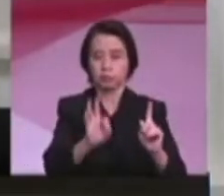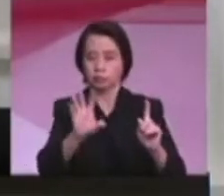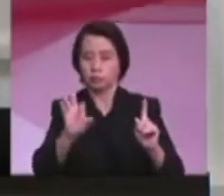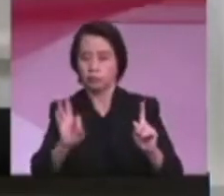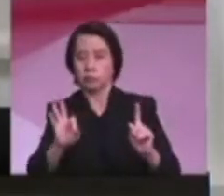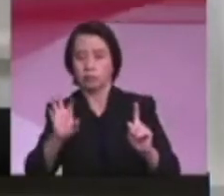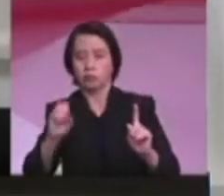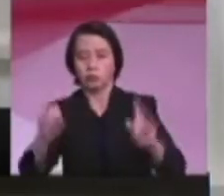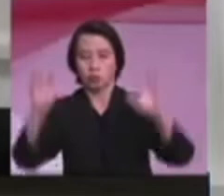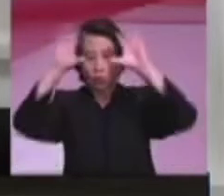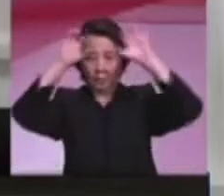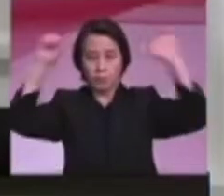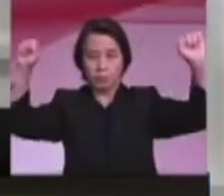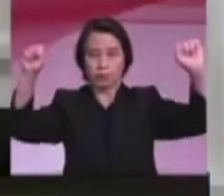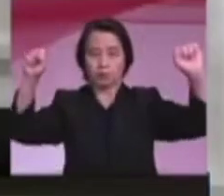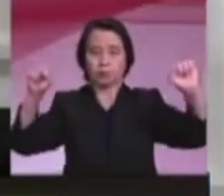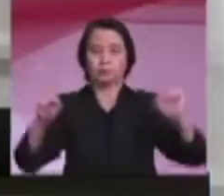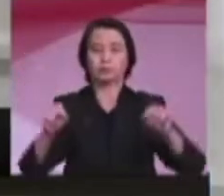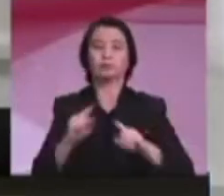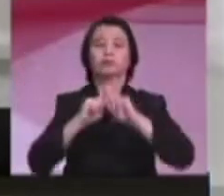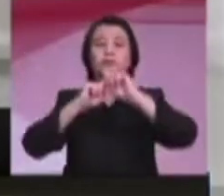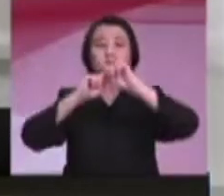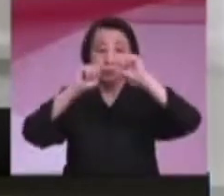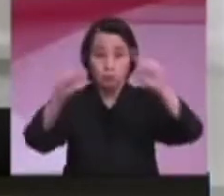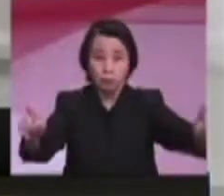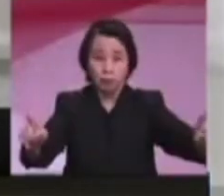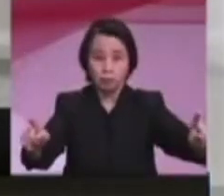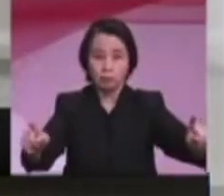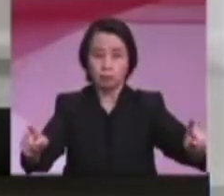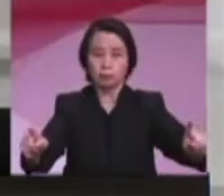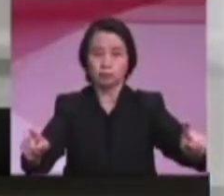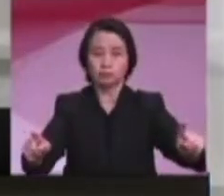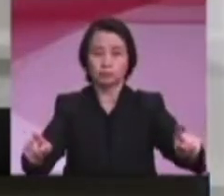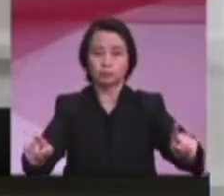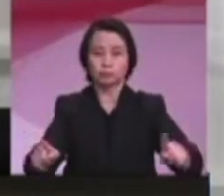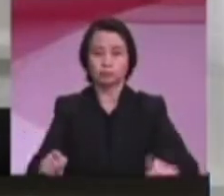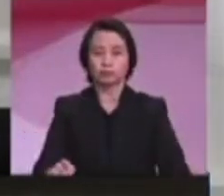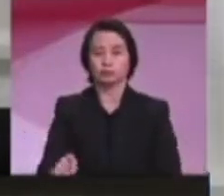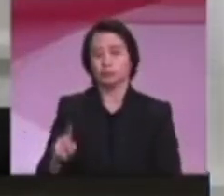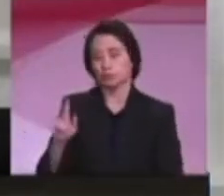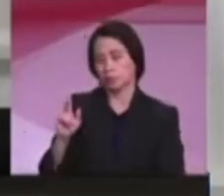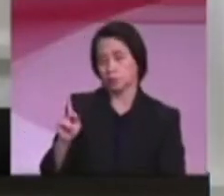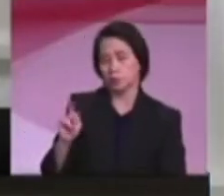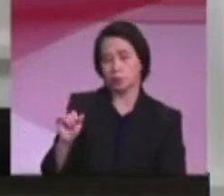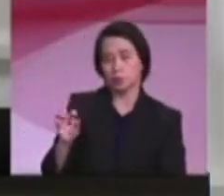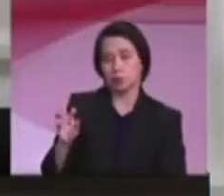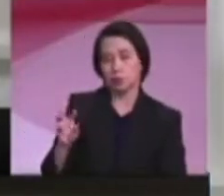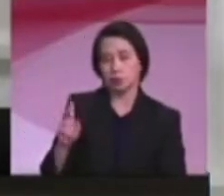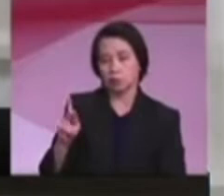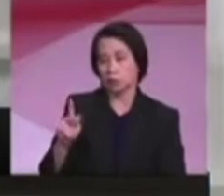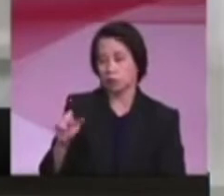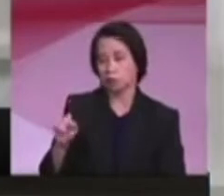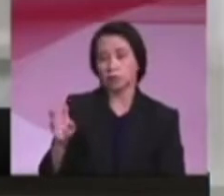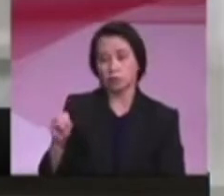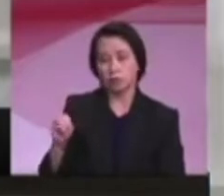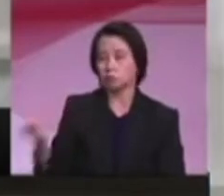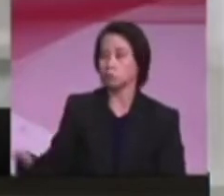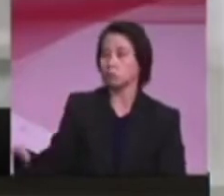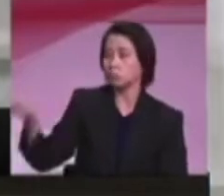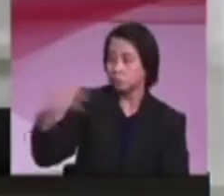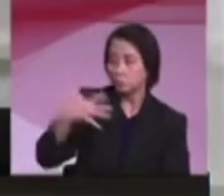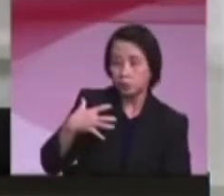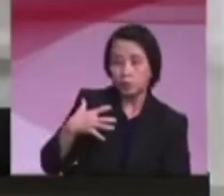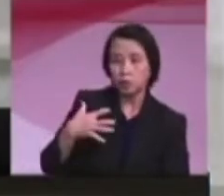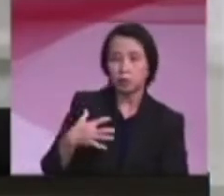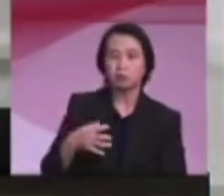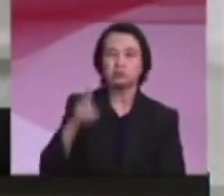1,990 majikan. Walau bagaimanapun, KSM memaklumkan, Kementerian Sumber Manusia memaklumkan,